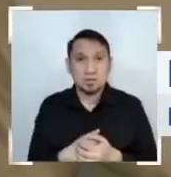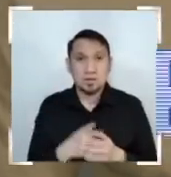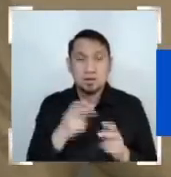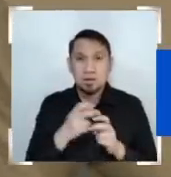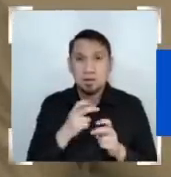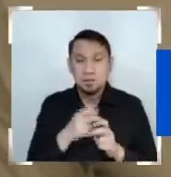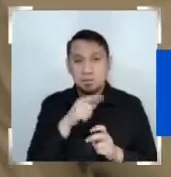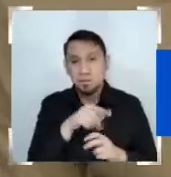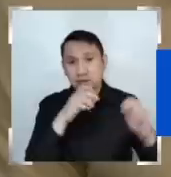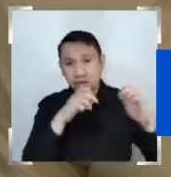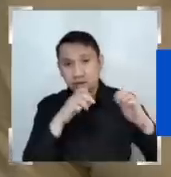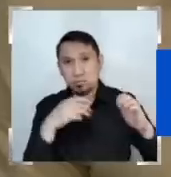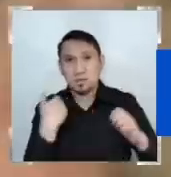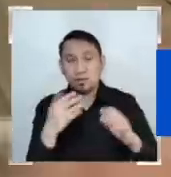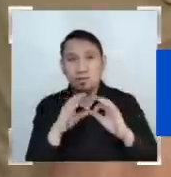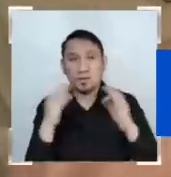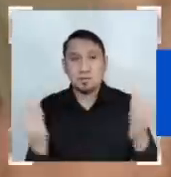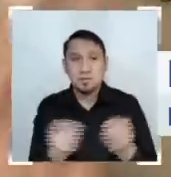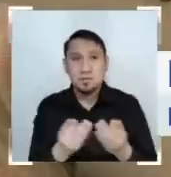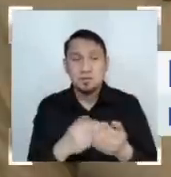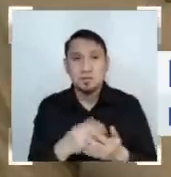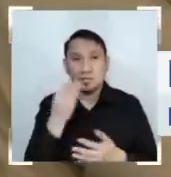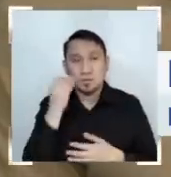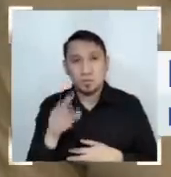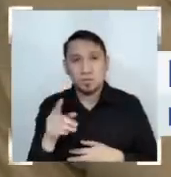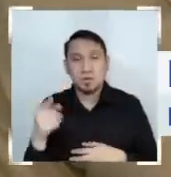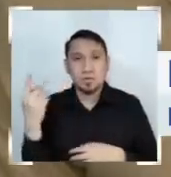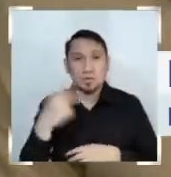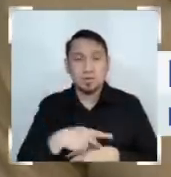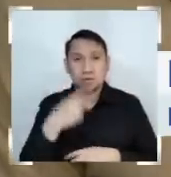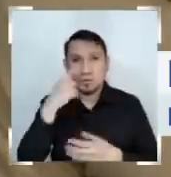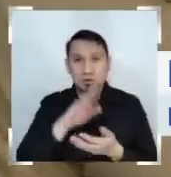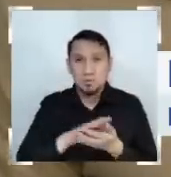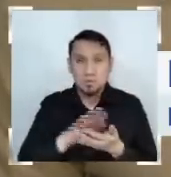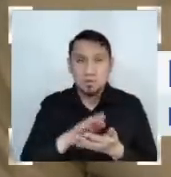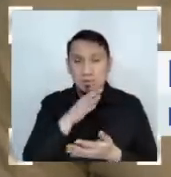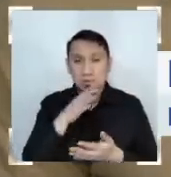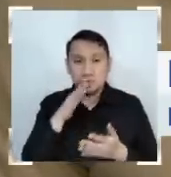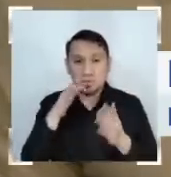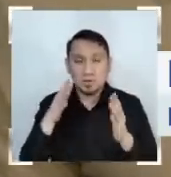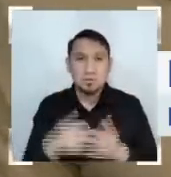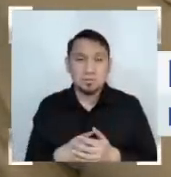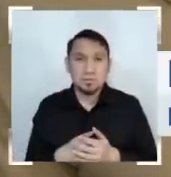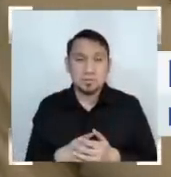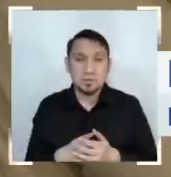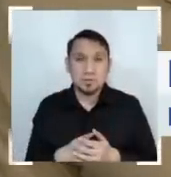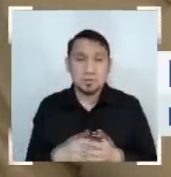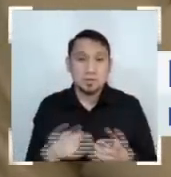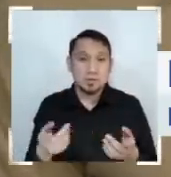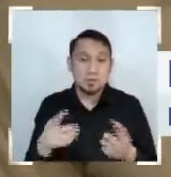inaasahan ng mga pamilya nila. Umuwi lang siya ng dalawang araw para maglinis ng palayan nila sir. Dumating lang siya kaninang umaga dito